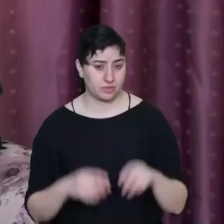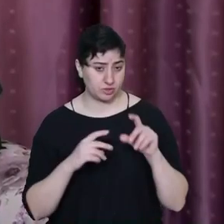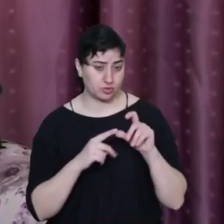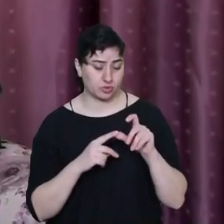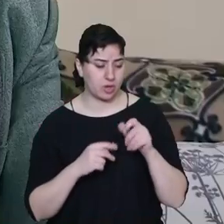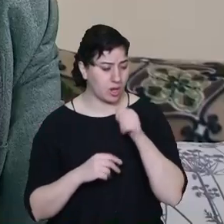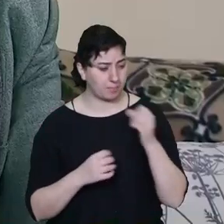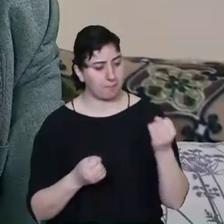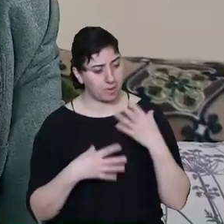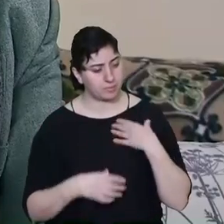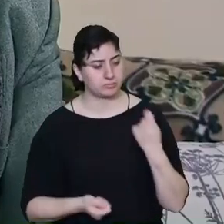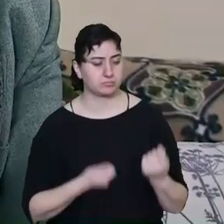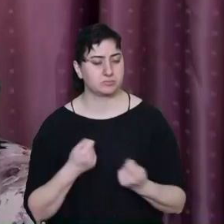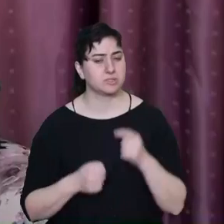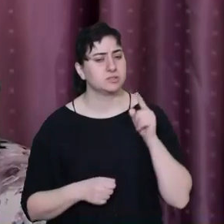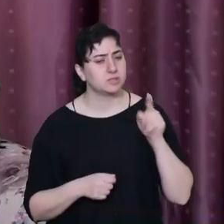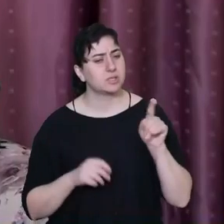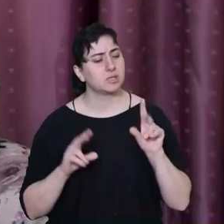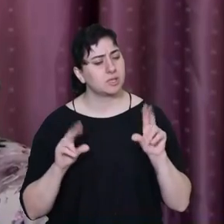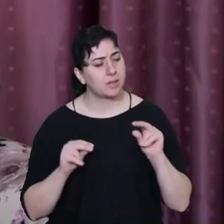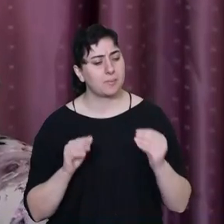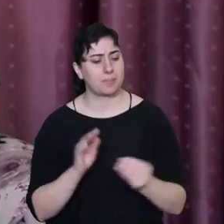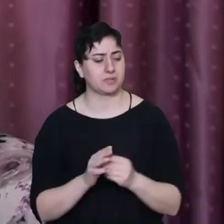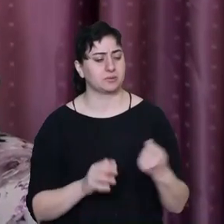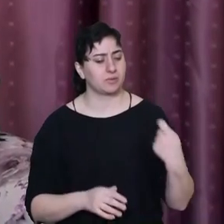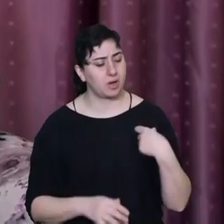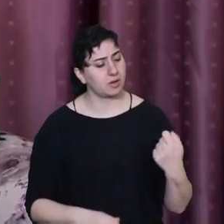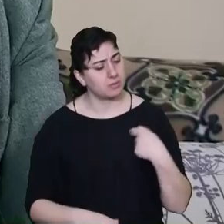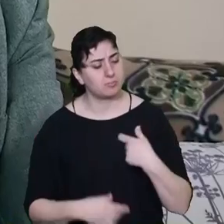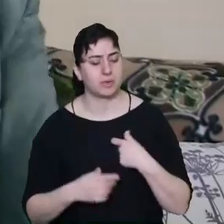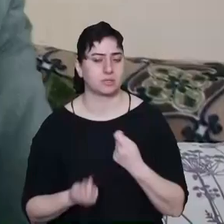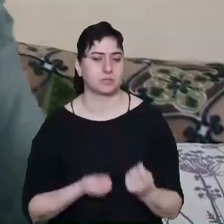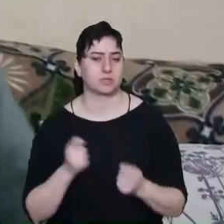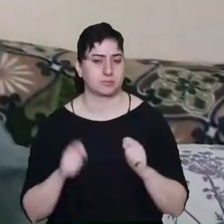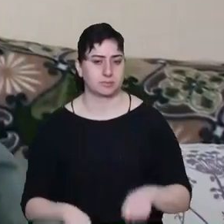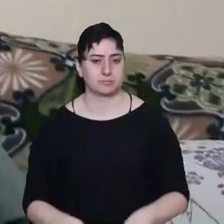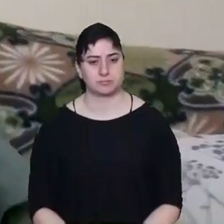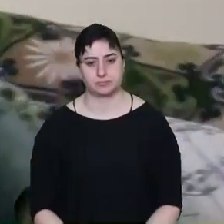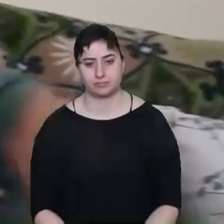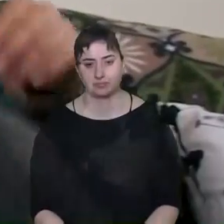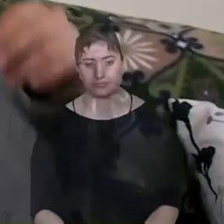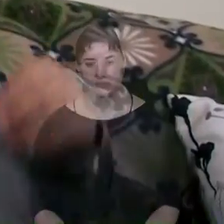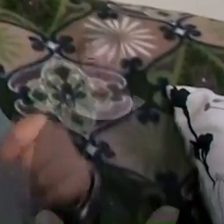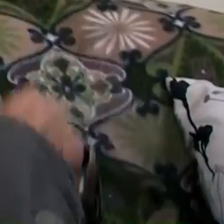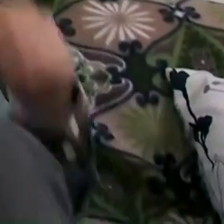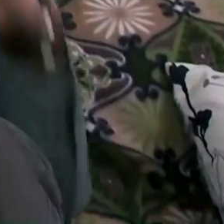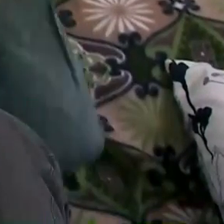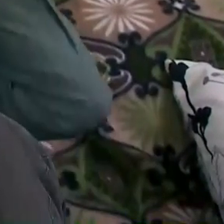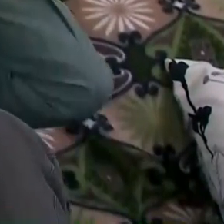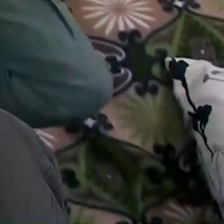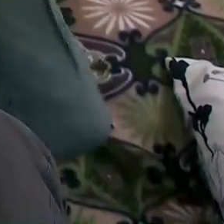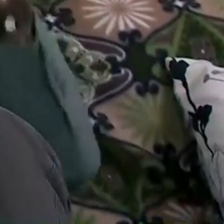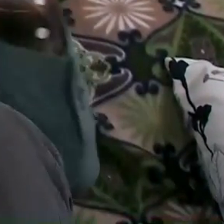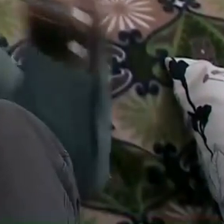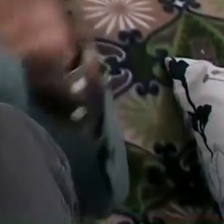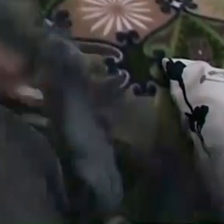Şükrü abine bırakacaksın. Sen yeter ki bahşişten haber ver Zarp. Zarp o kolay iş canım der gibi arkasına yaslanıp